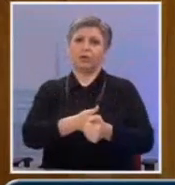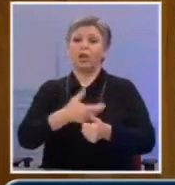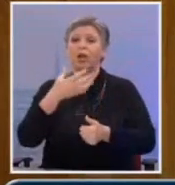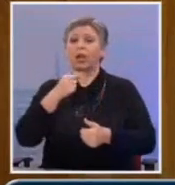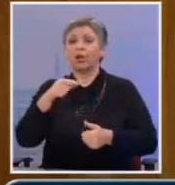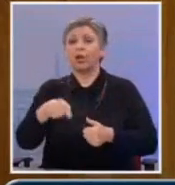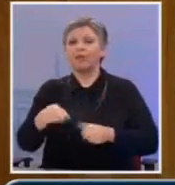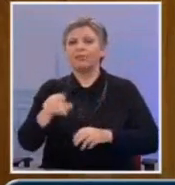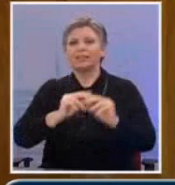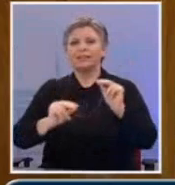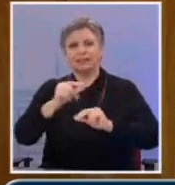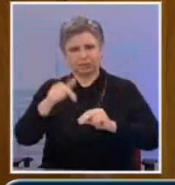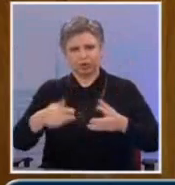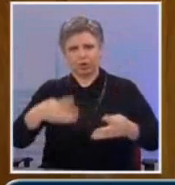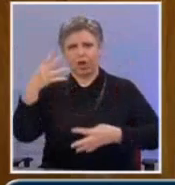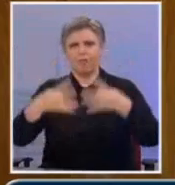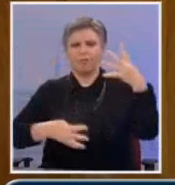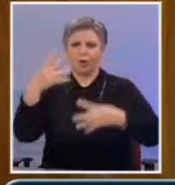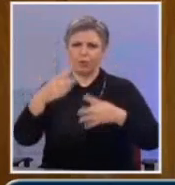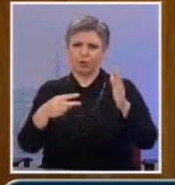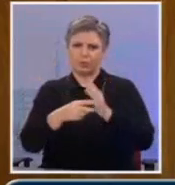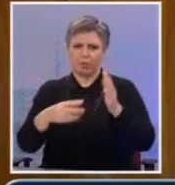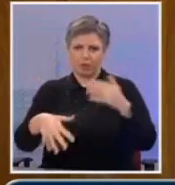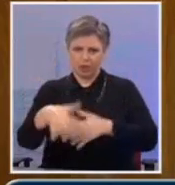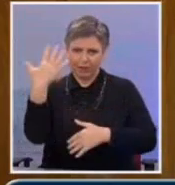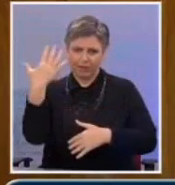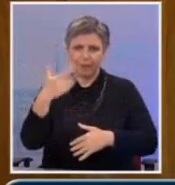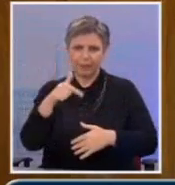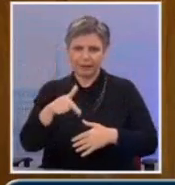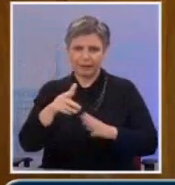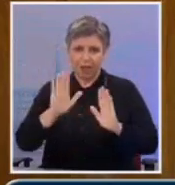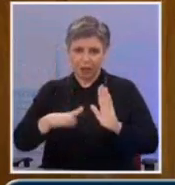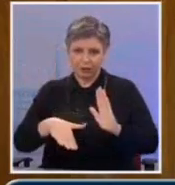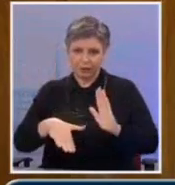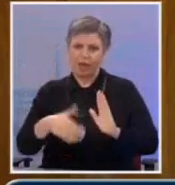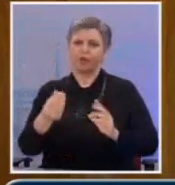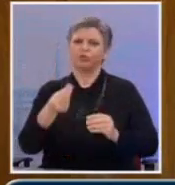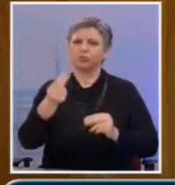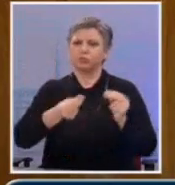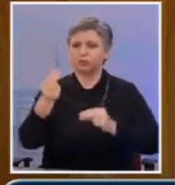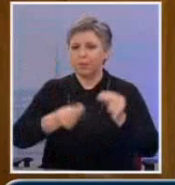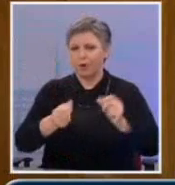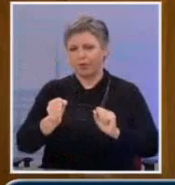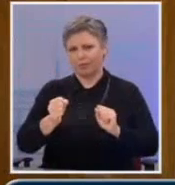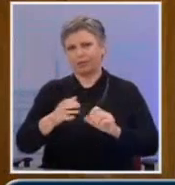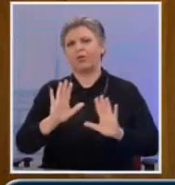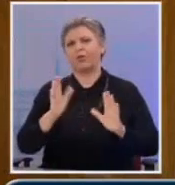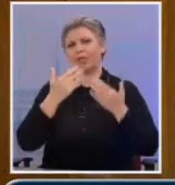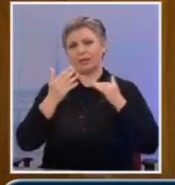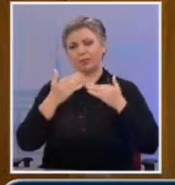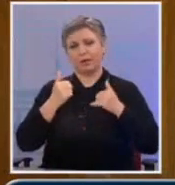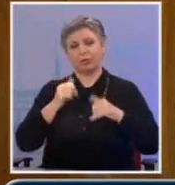προϋπολογισμό, που δεν θα είναι μόνο αυτός ο προϋπολογισμός τελευταίος, αλλά η συζήτηση αυτή έδειξε, νομίζω, ότι είναι εντελώς όριμες